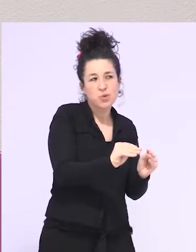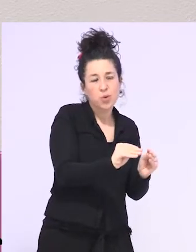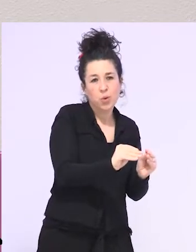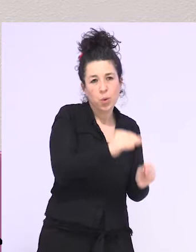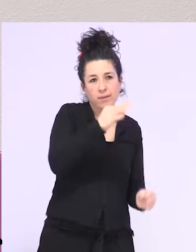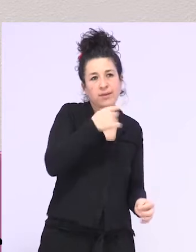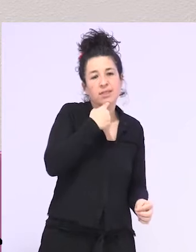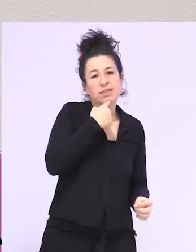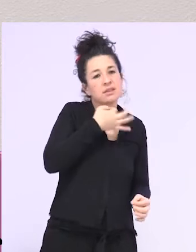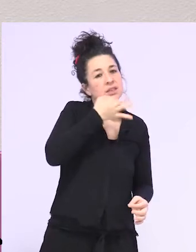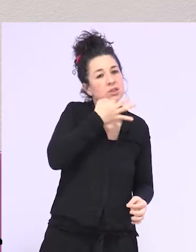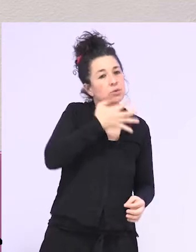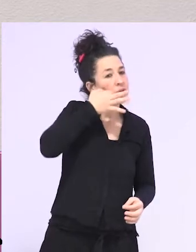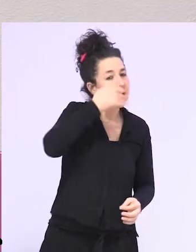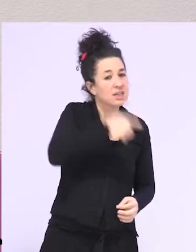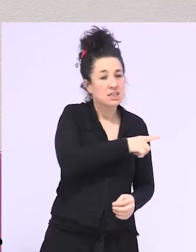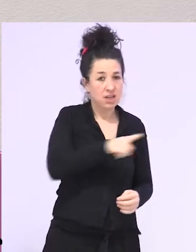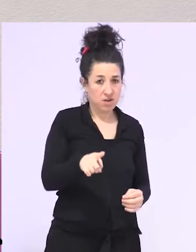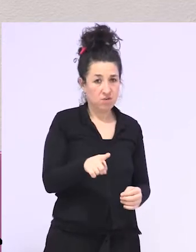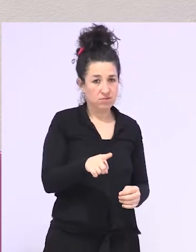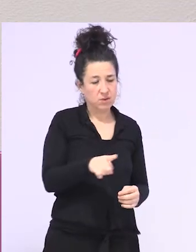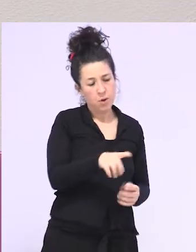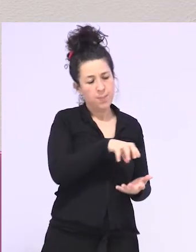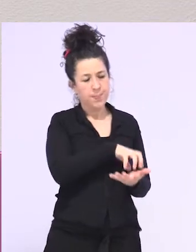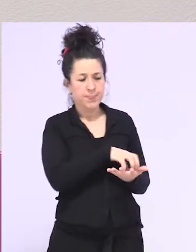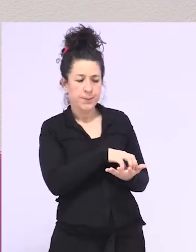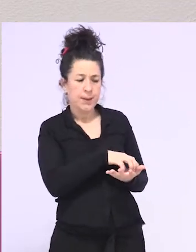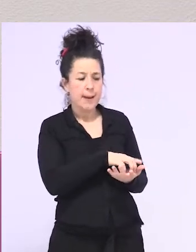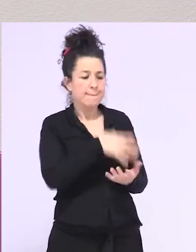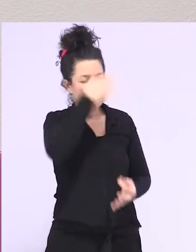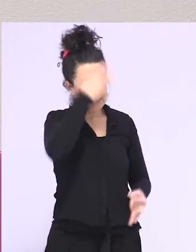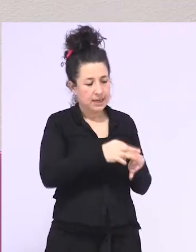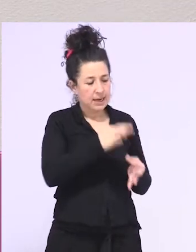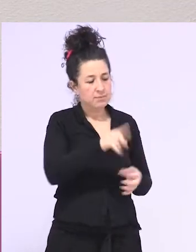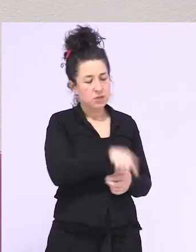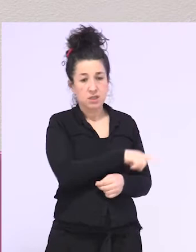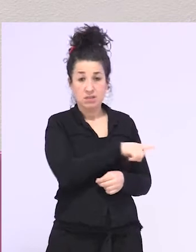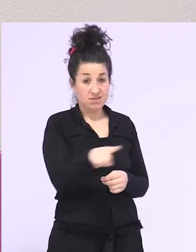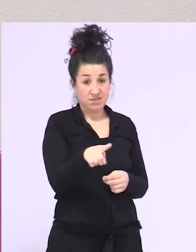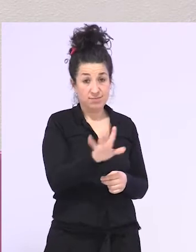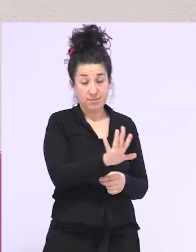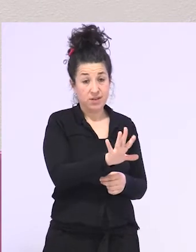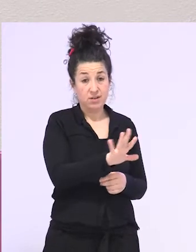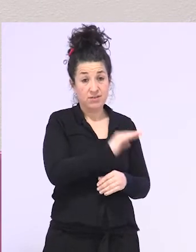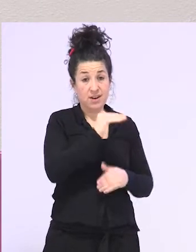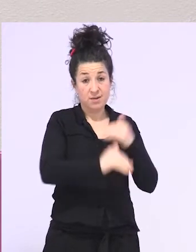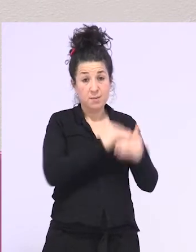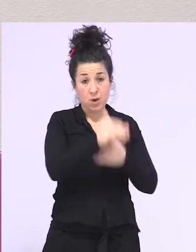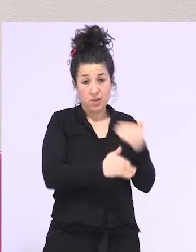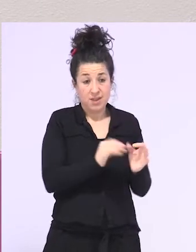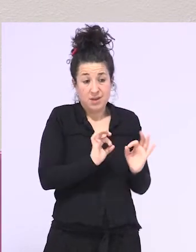nolabait denean kontrakoa, ez? Erasoa gindunaren hitza. Eta ez da horrela, prozedura hauetan,